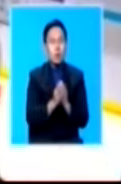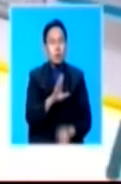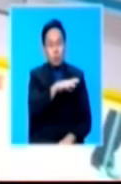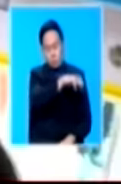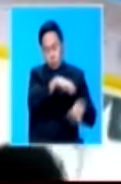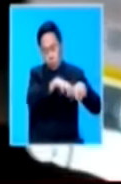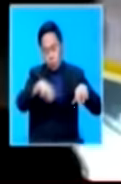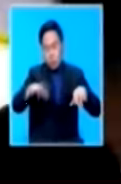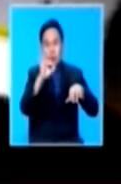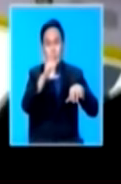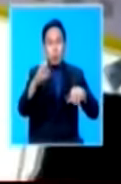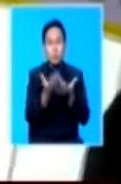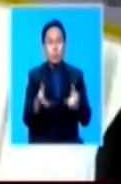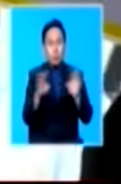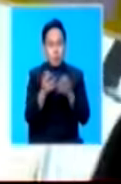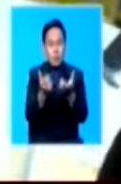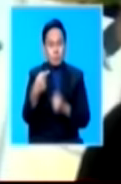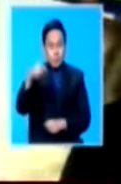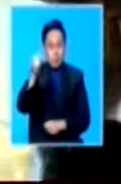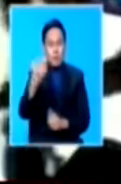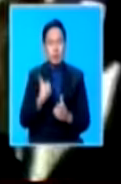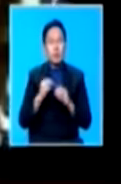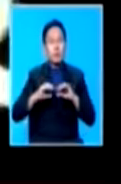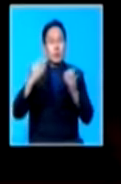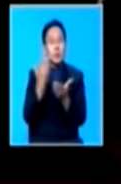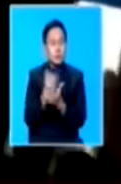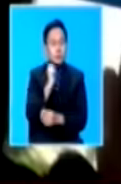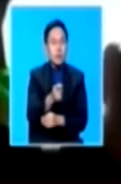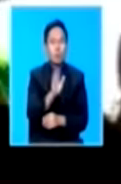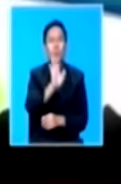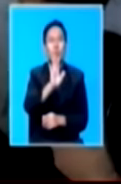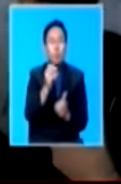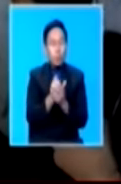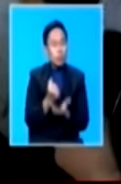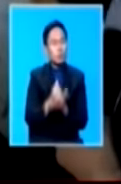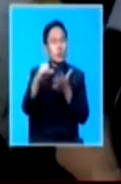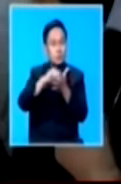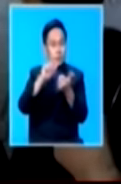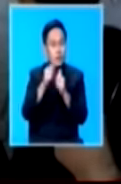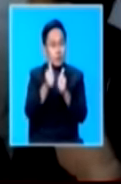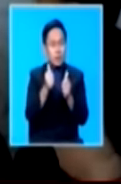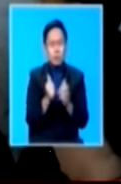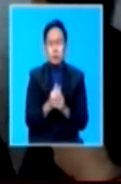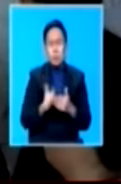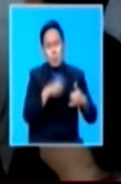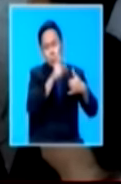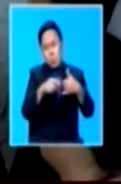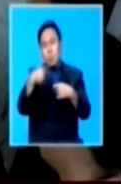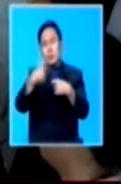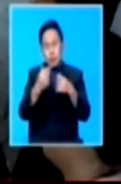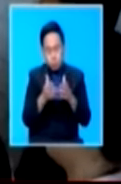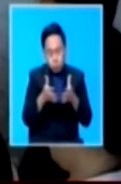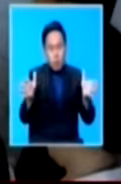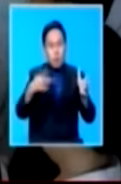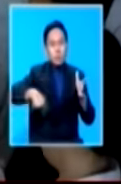บประมาณนะครับในการบรรเทาความเดือดร้อนเพราะถ้าเราต้องดูทั้งระบบในพื้นที่กว้างๆเนี่ยมันไปไม่ไหวนะครับมันต้องช่วยกันอะไรในเข